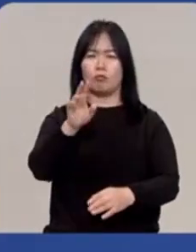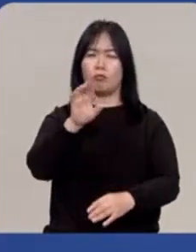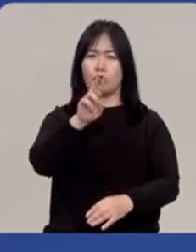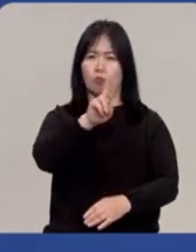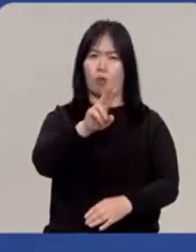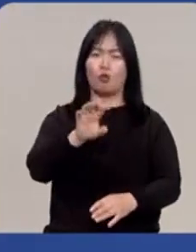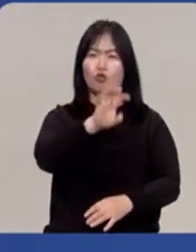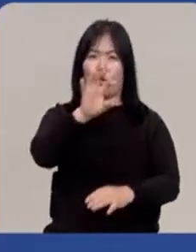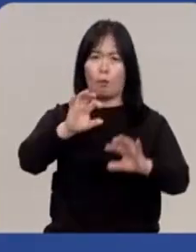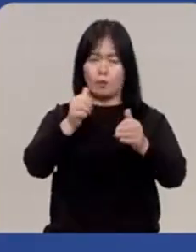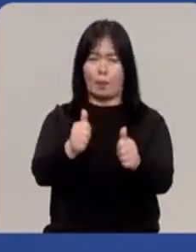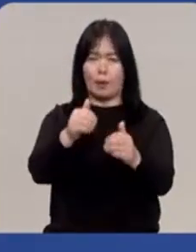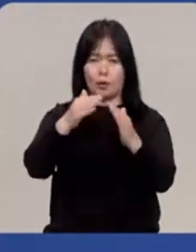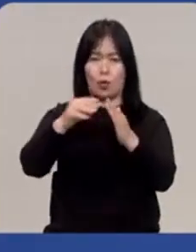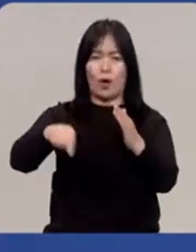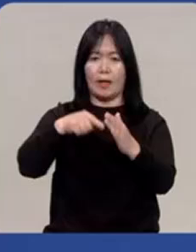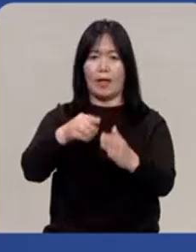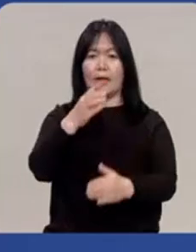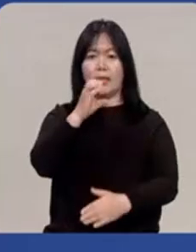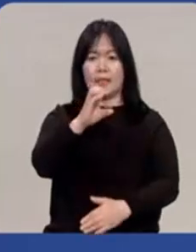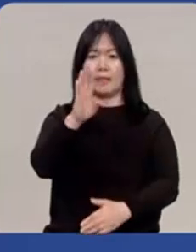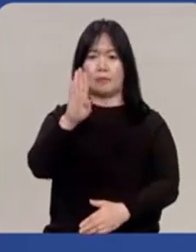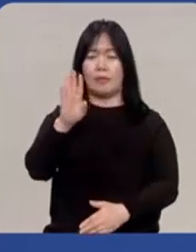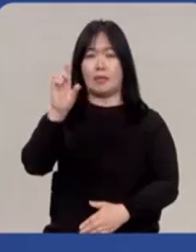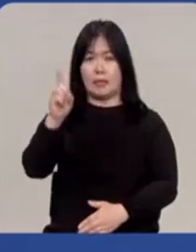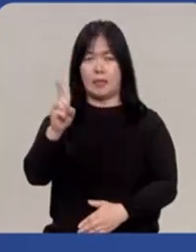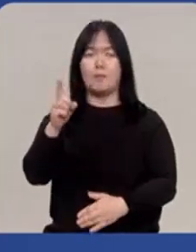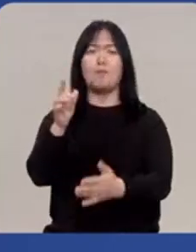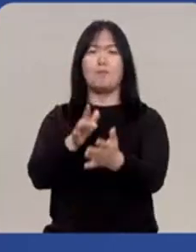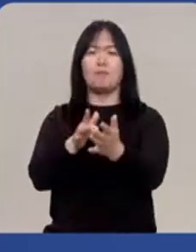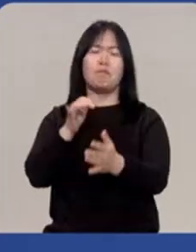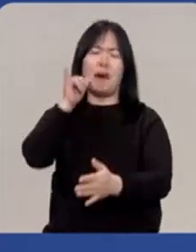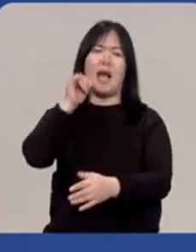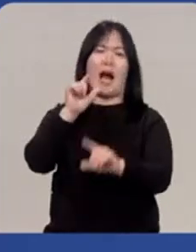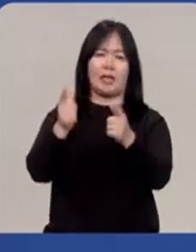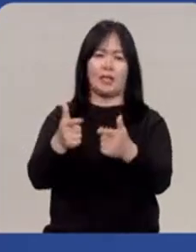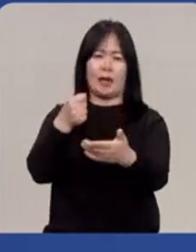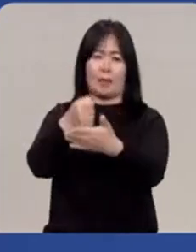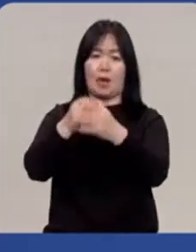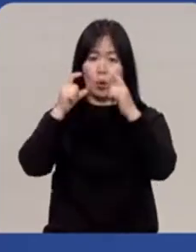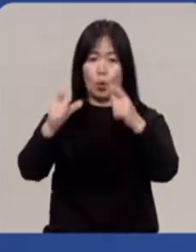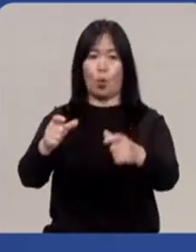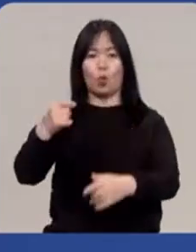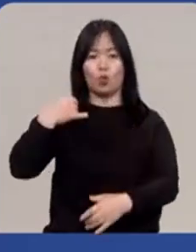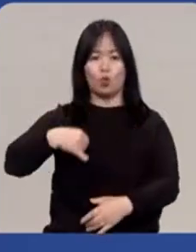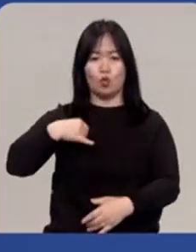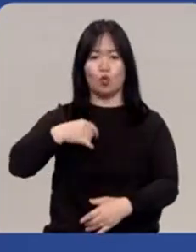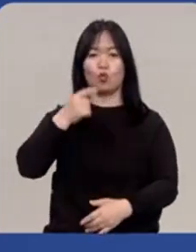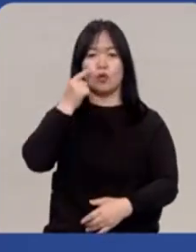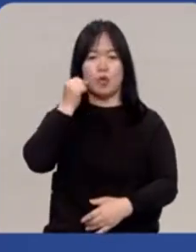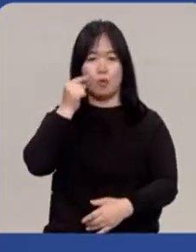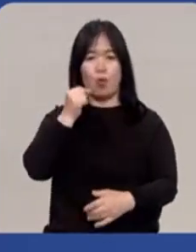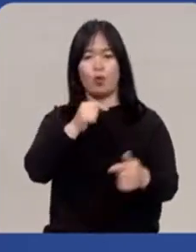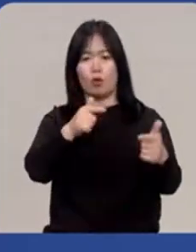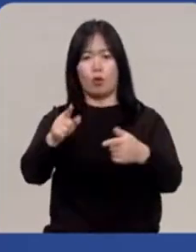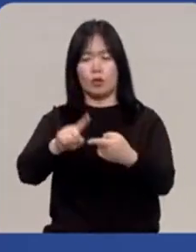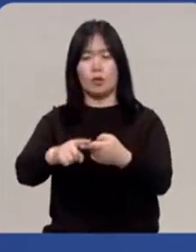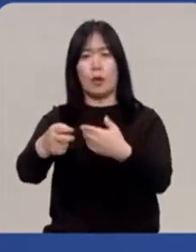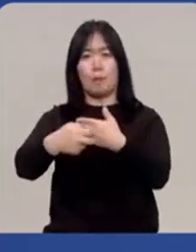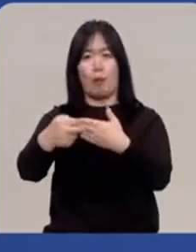유 마약 위원회가 cbd 마약에서 제외하고 미국과 캐나다 중국 일본 등이 의료용 프를